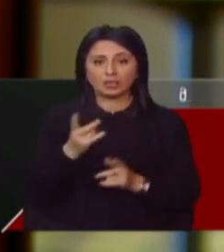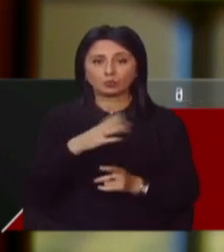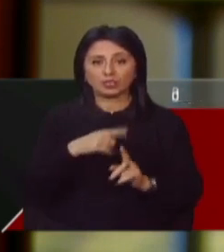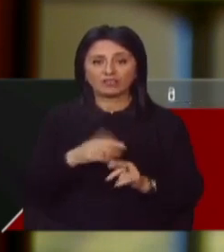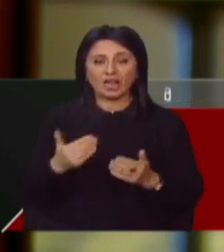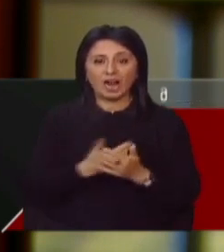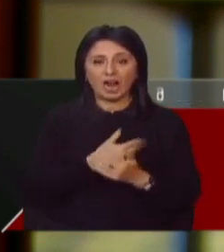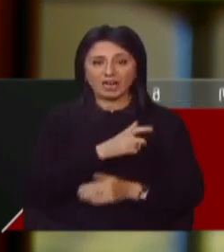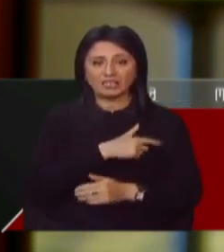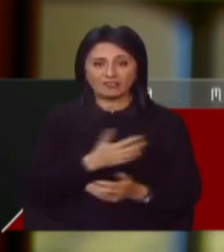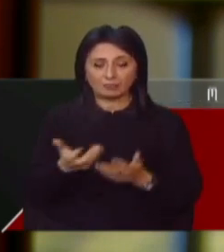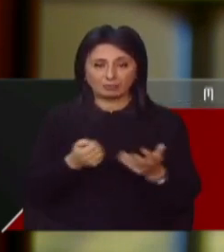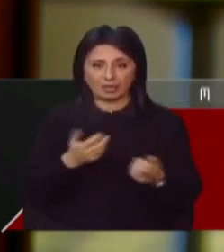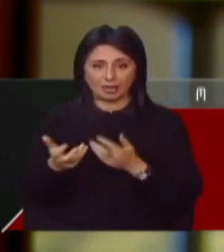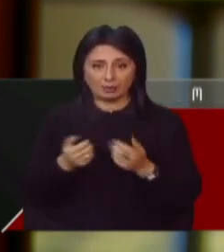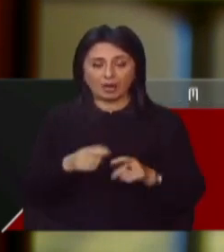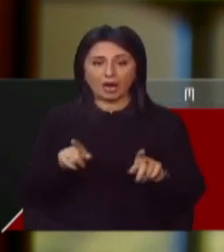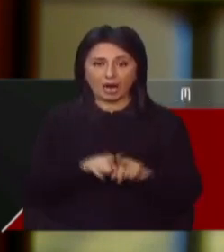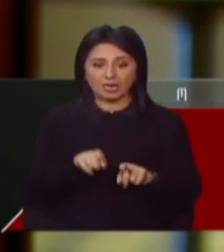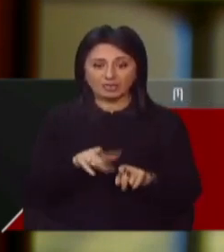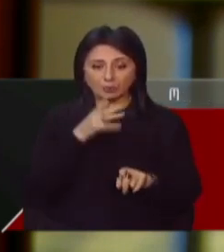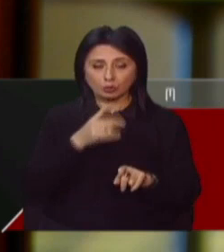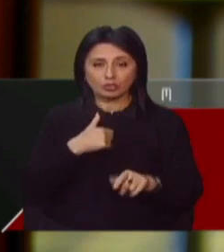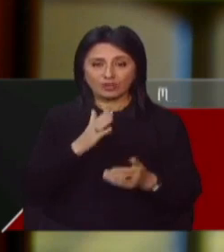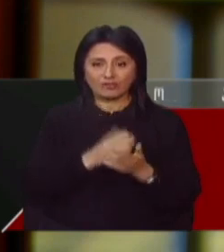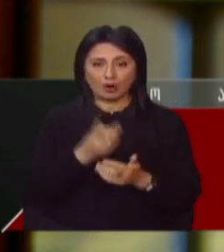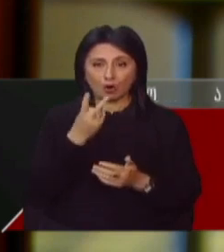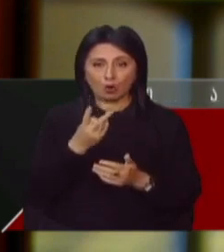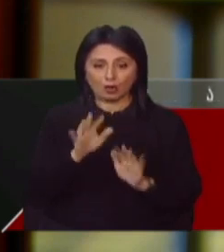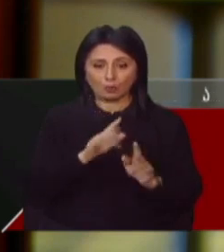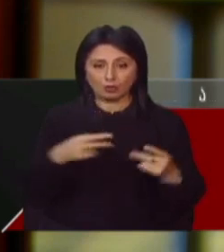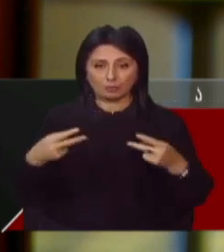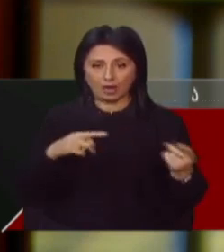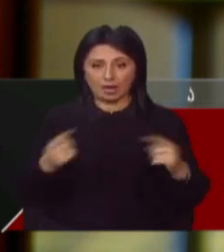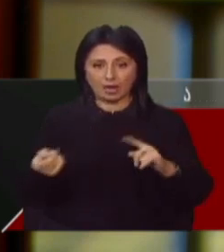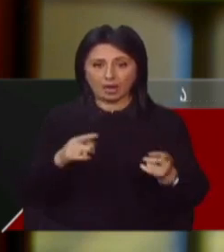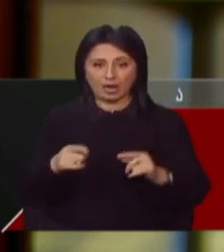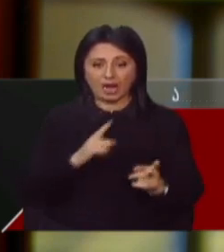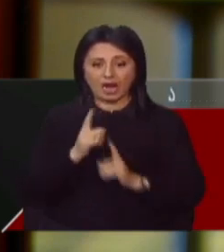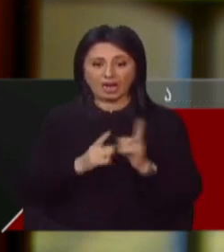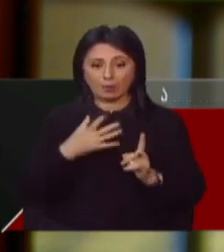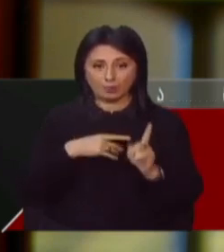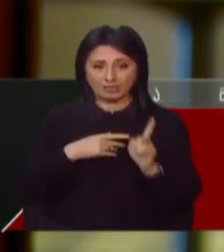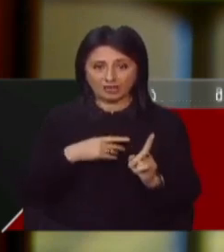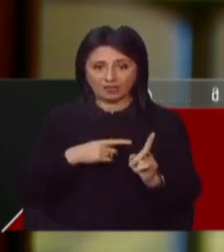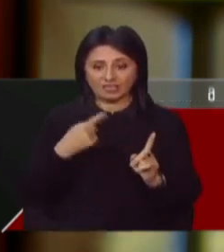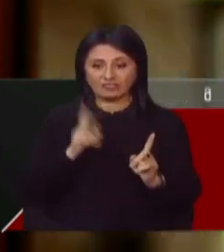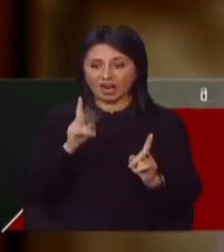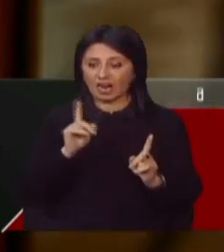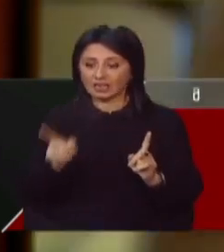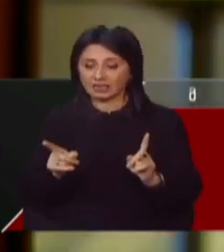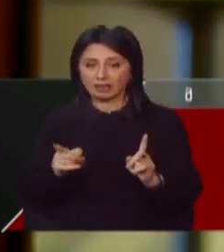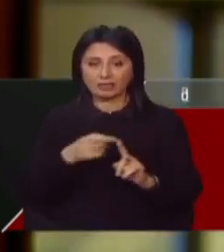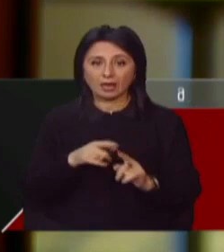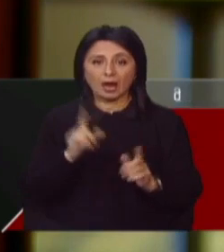იყოს ახალი წევრი ქვეყნების მიღებისთვის. ასე რომ ამ მომენტში ჩვენ გვაქვს ორი პროცესი პარალელურად. რეფორმები საქართველოსში და სხვა კანდიდატ ქვეყნებში,